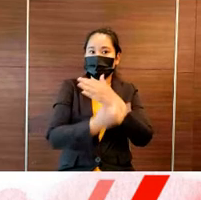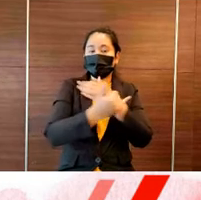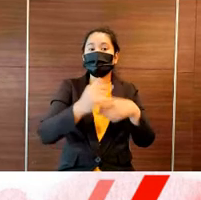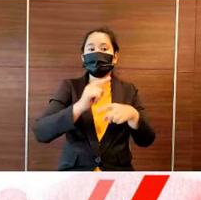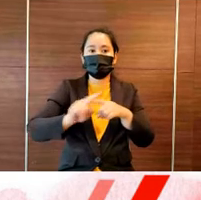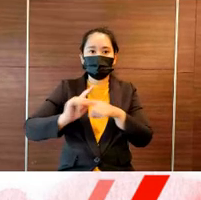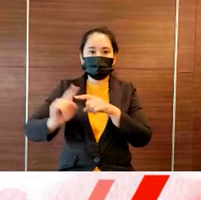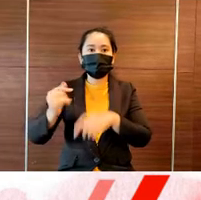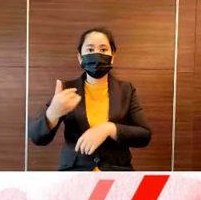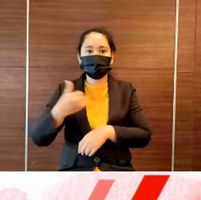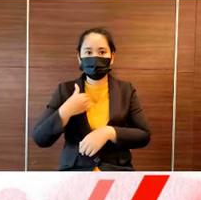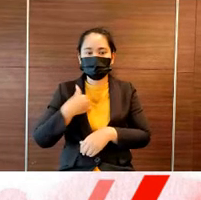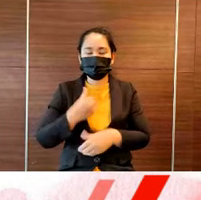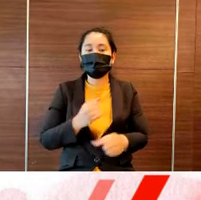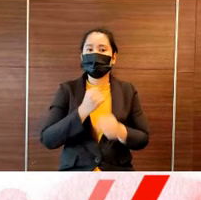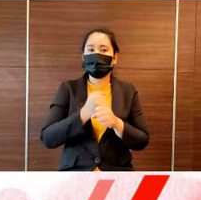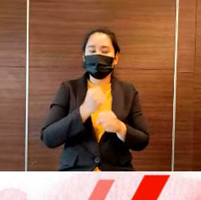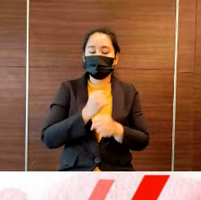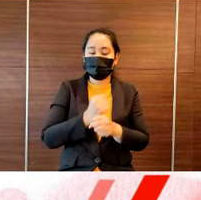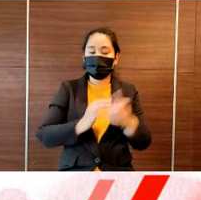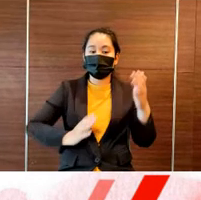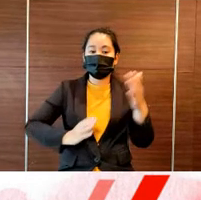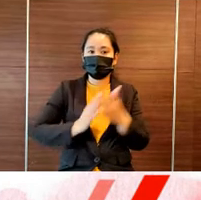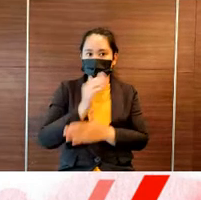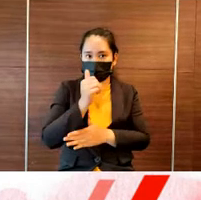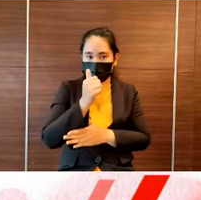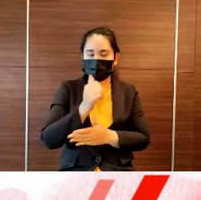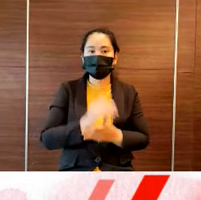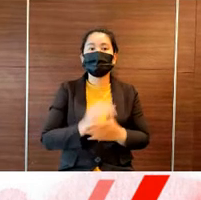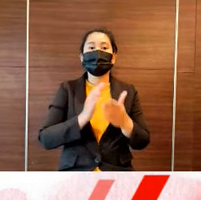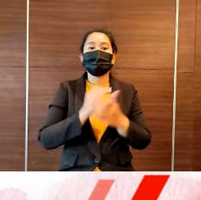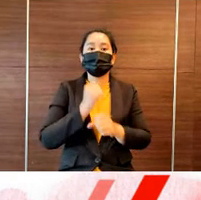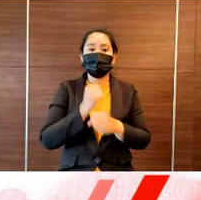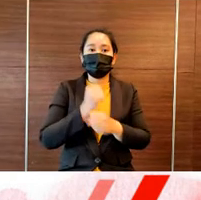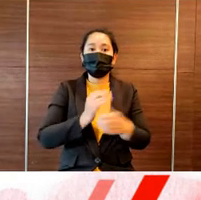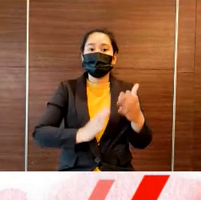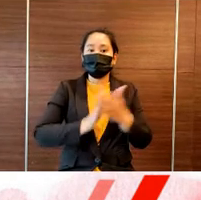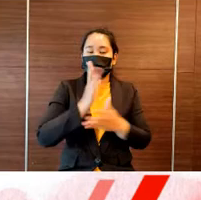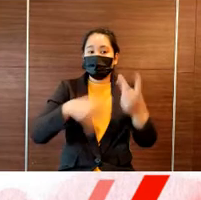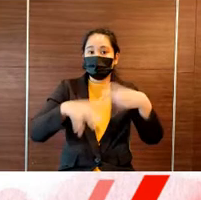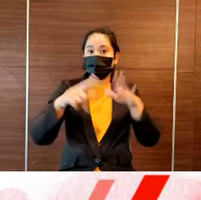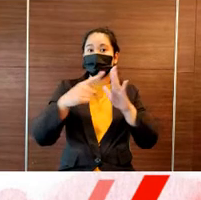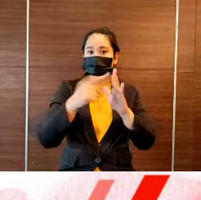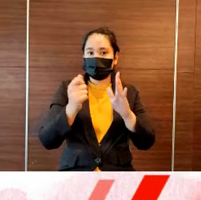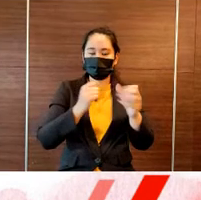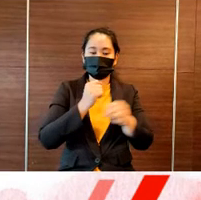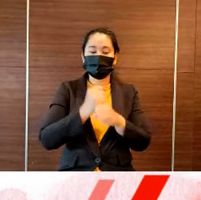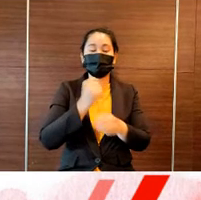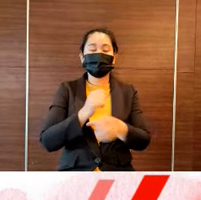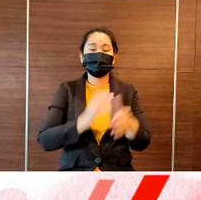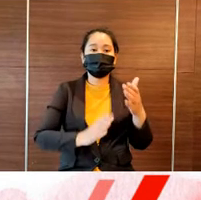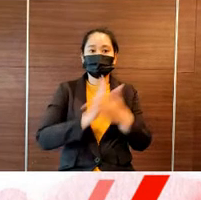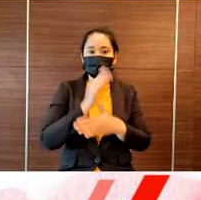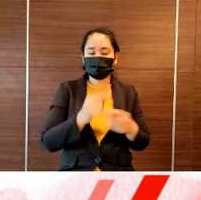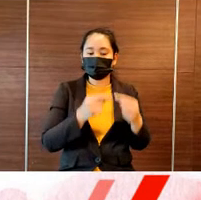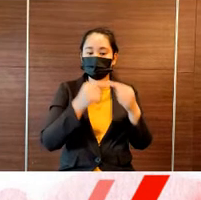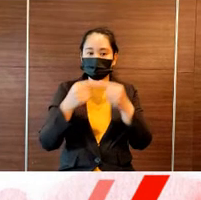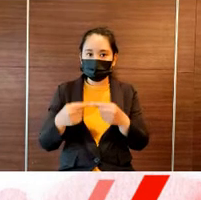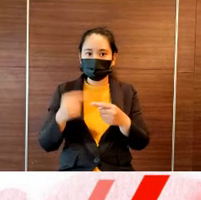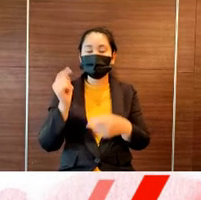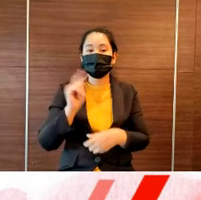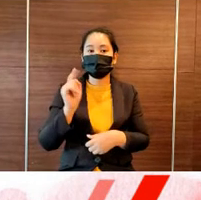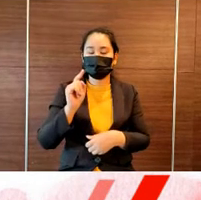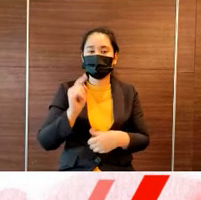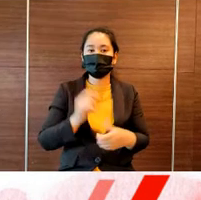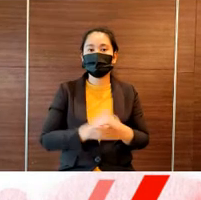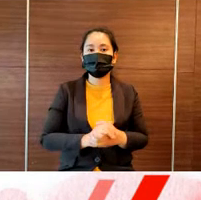นะความสำเร็จของการทำเรื่อง HIV เรื่อง STI นะครับนำไปสู่นะครับ